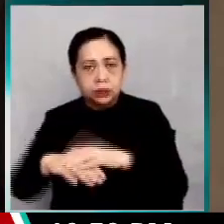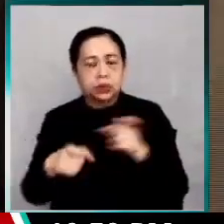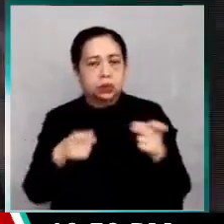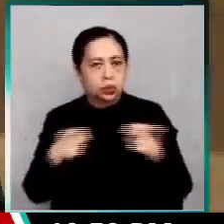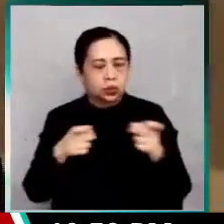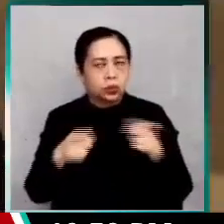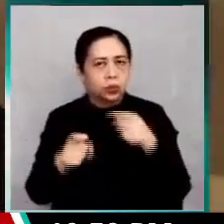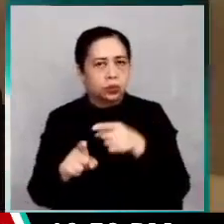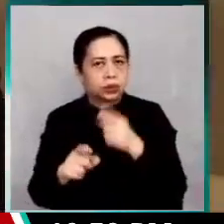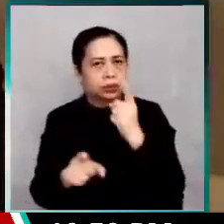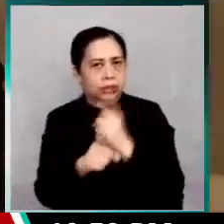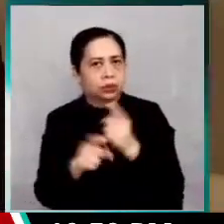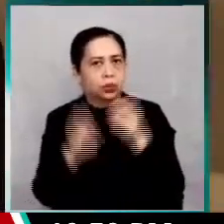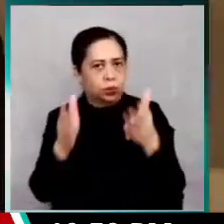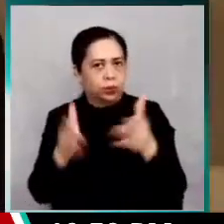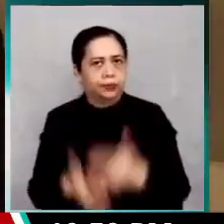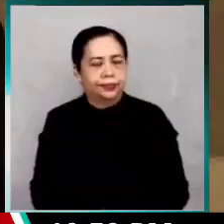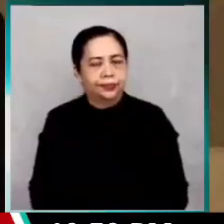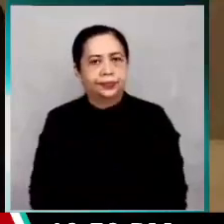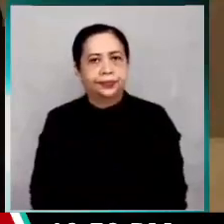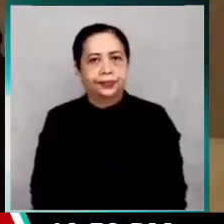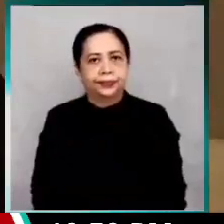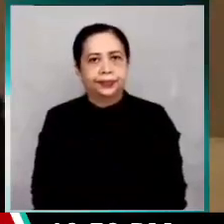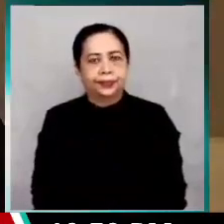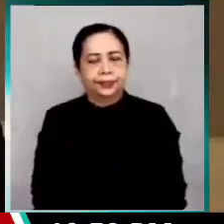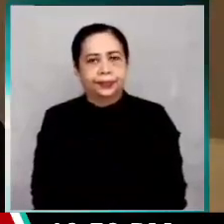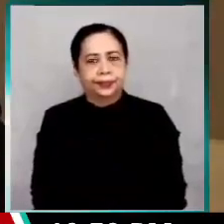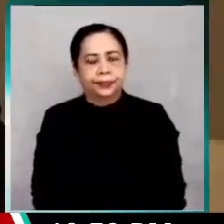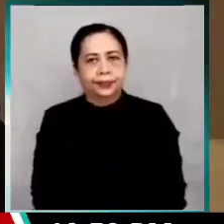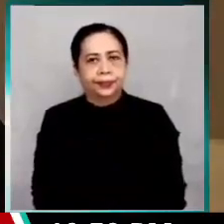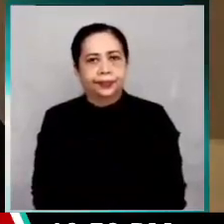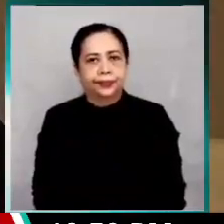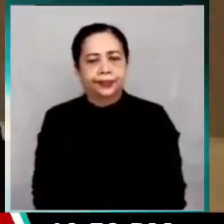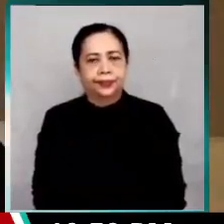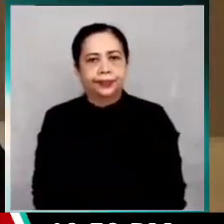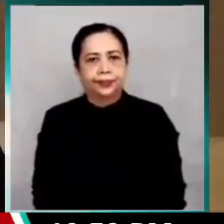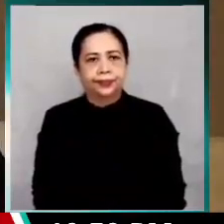right way. Von Aquino, nagbabalita para sa GMA Integrated News.